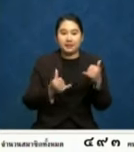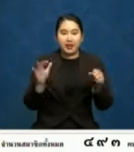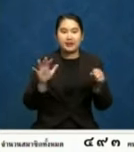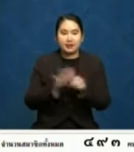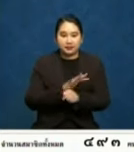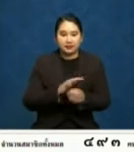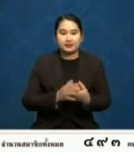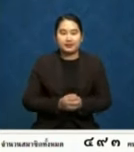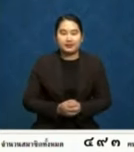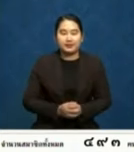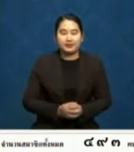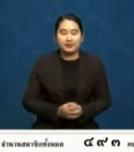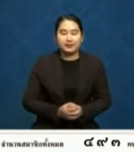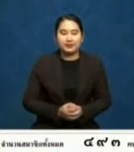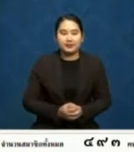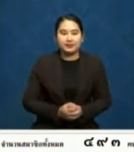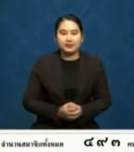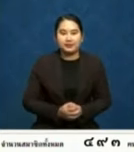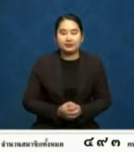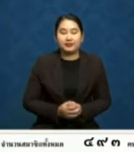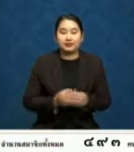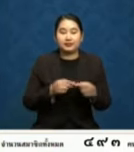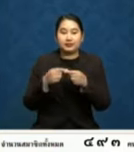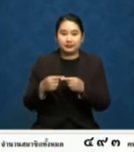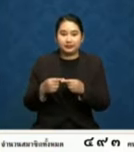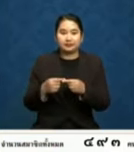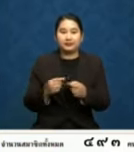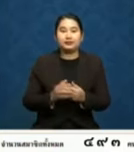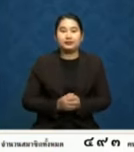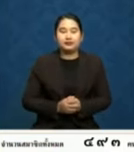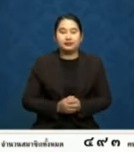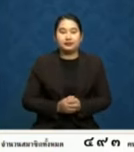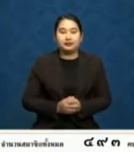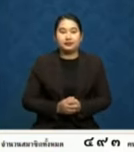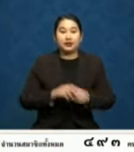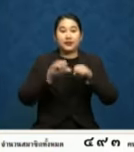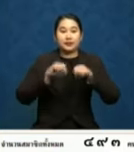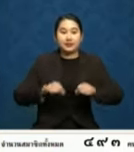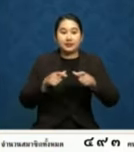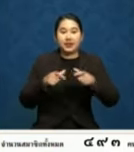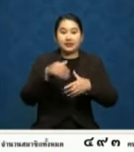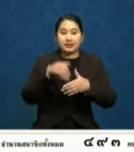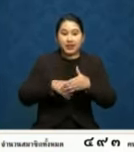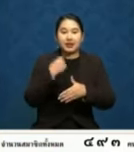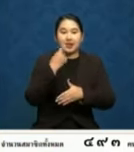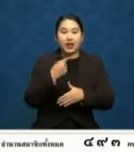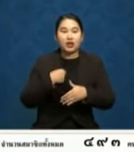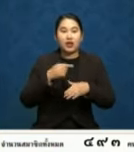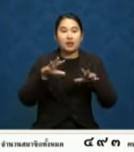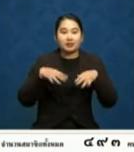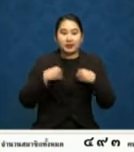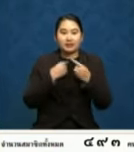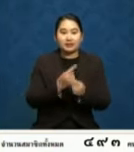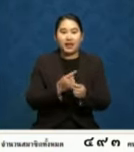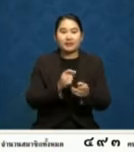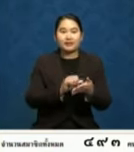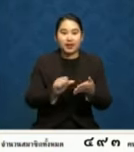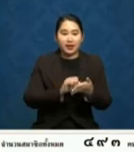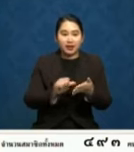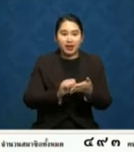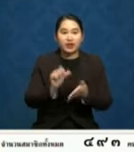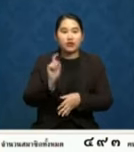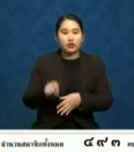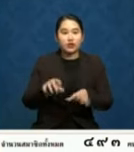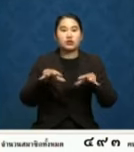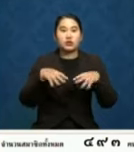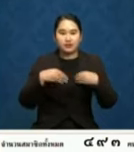นะครับต่อไปเชิญท่านสมาชิกออกเสียงลงคะแนนผู้ใดเห็นควรให้มีการแก้ไขโปรดกด